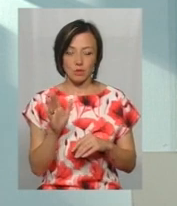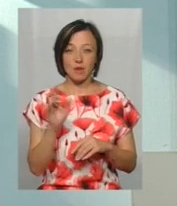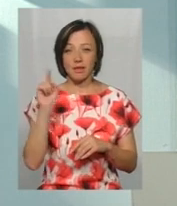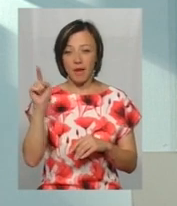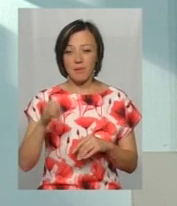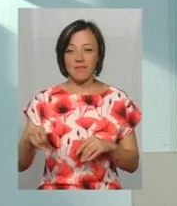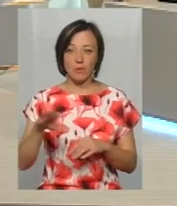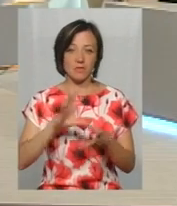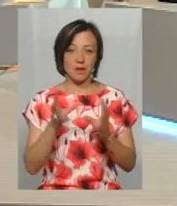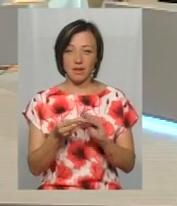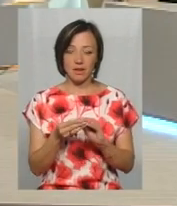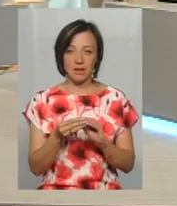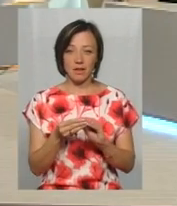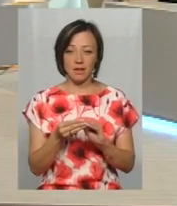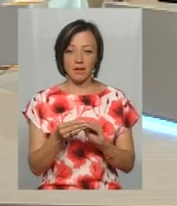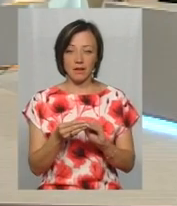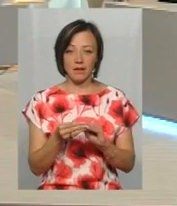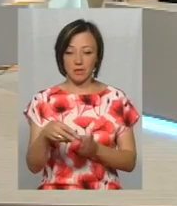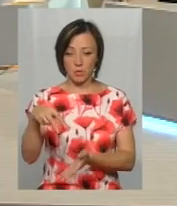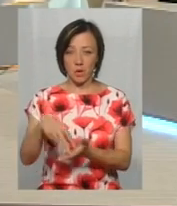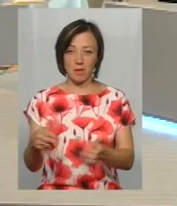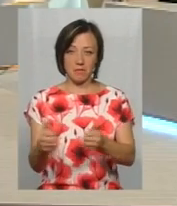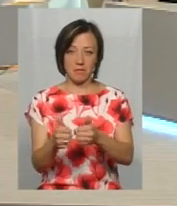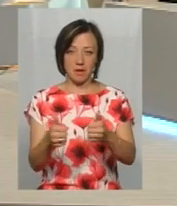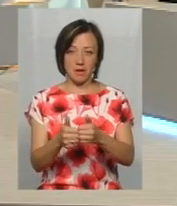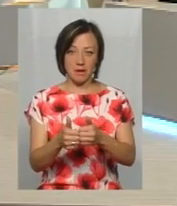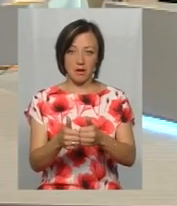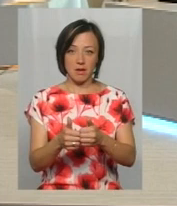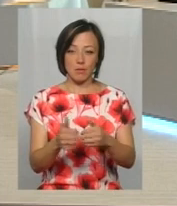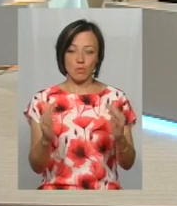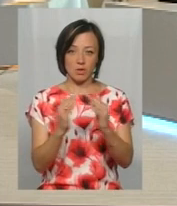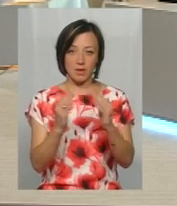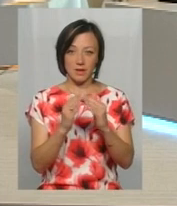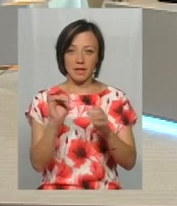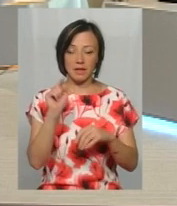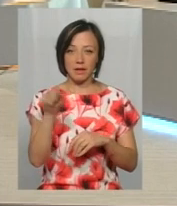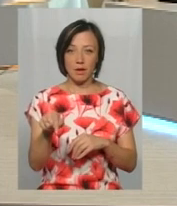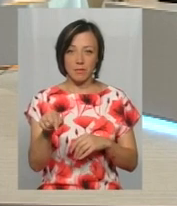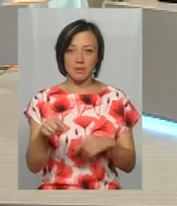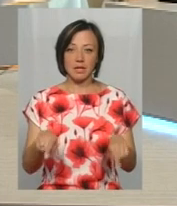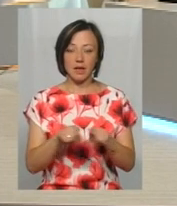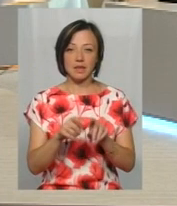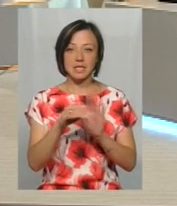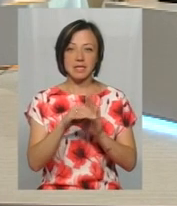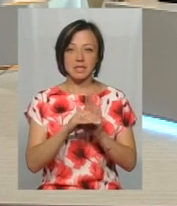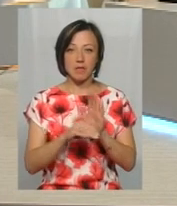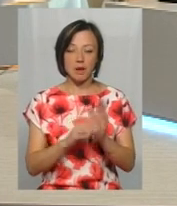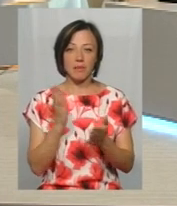Там вони взагалі стоять на відстані декількох метрів від будинків. І ось там такі системи